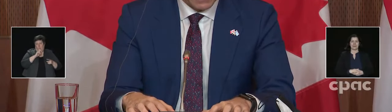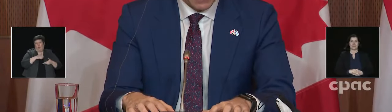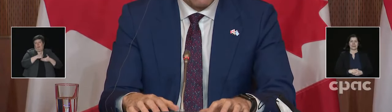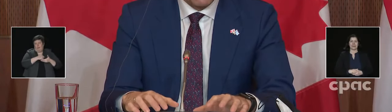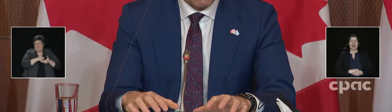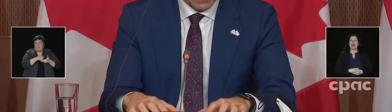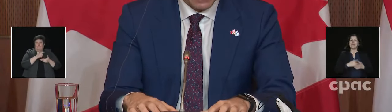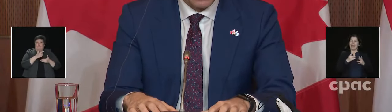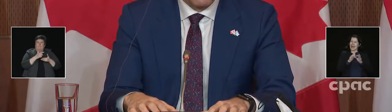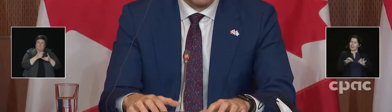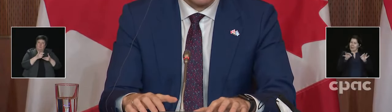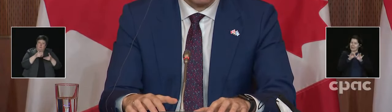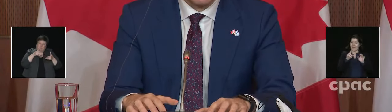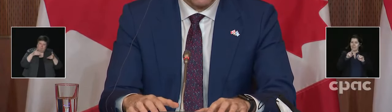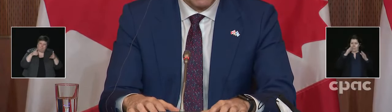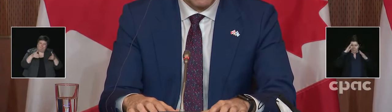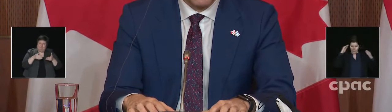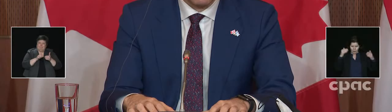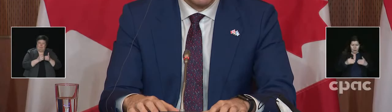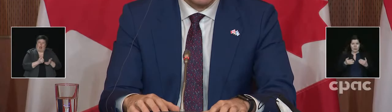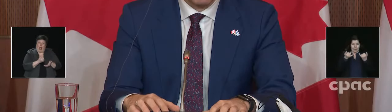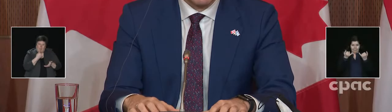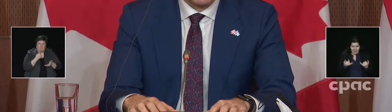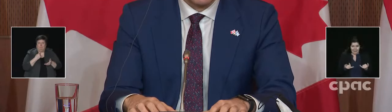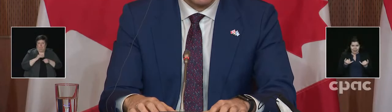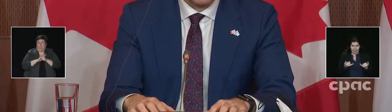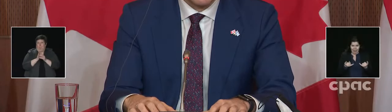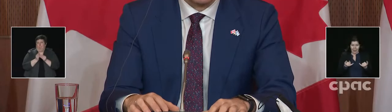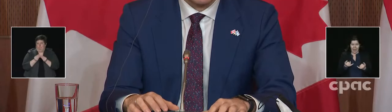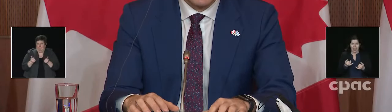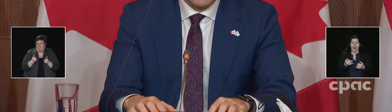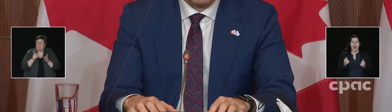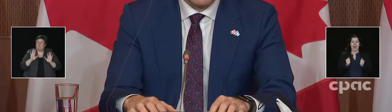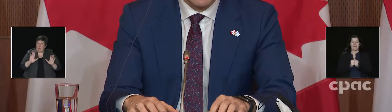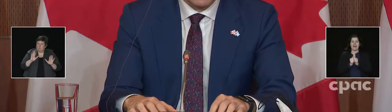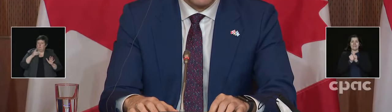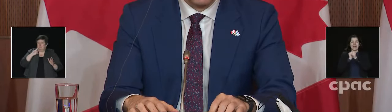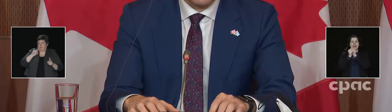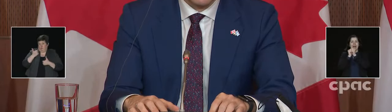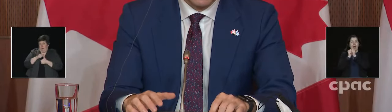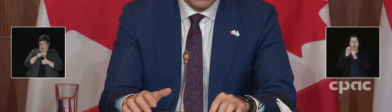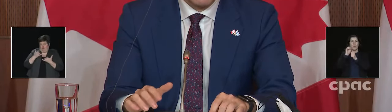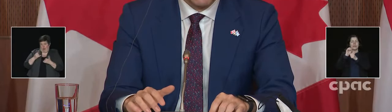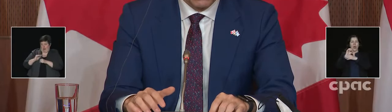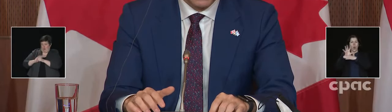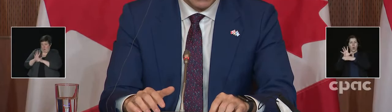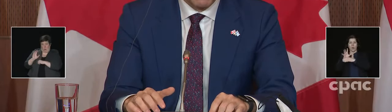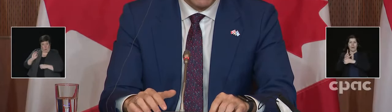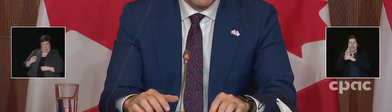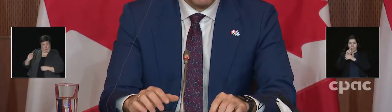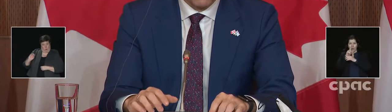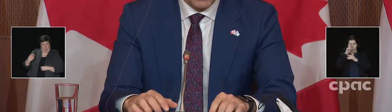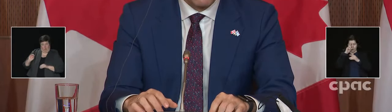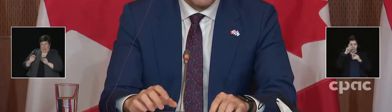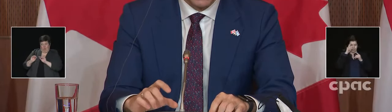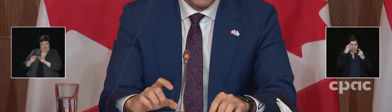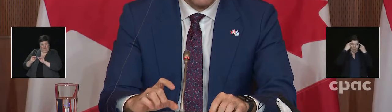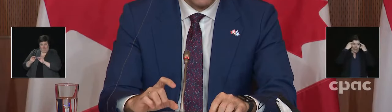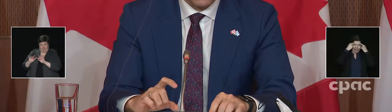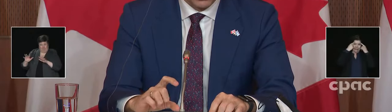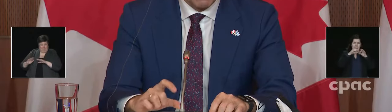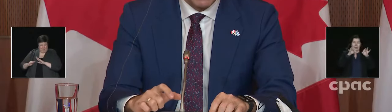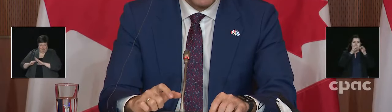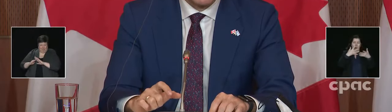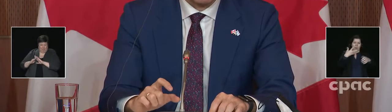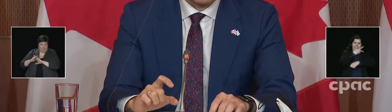moment présent. Présentement, avec Omicron, avec la crise actuelle, c'est la vaccination et les mesures de santé publique qui vont faire une différence